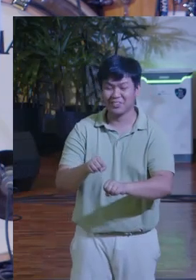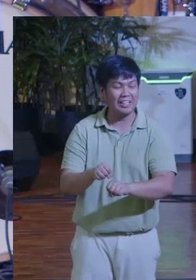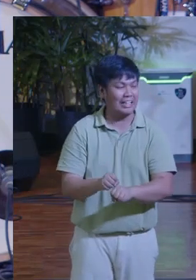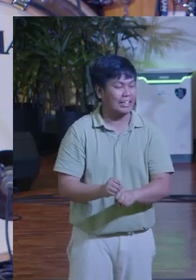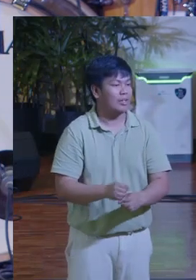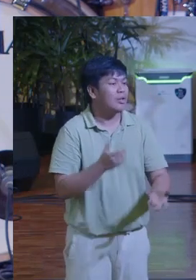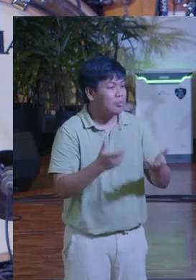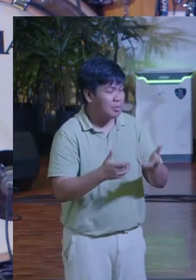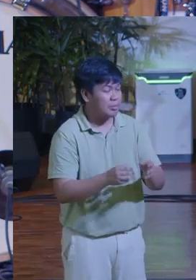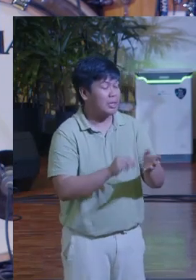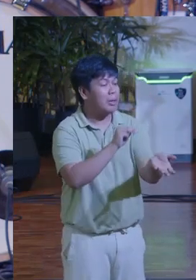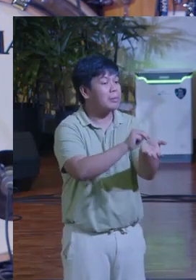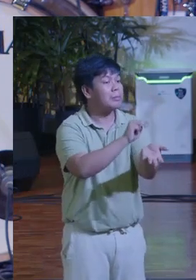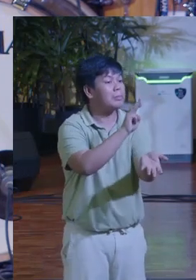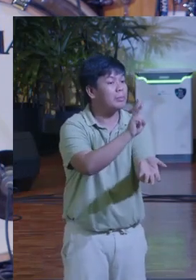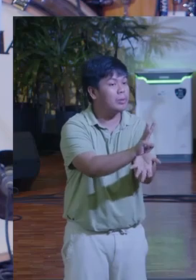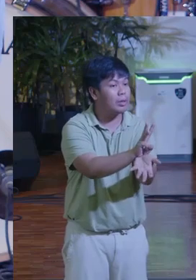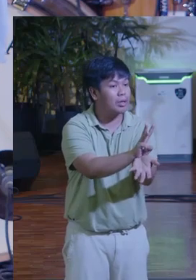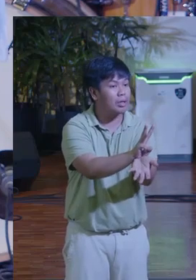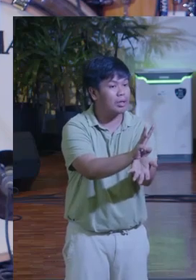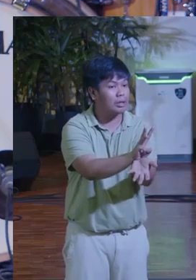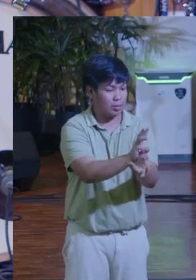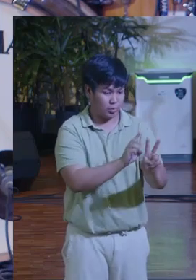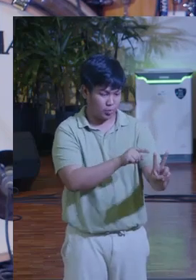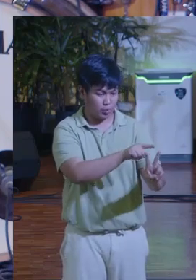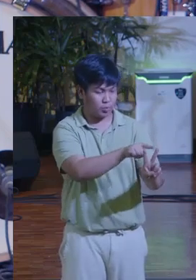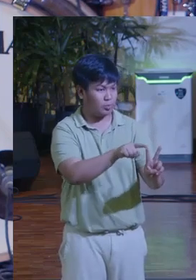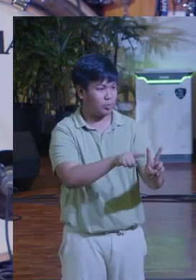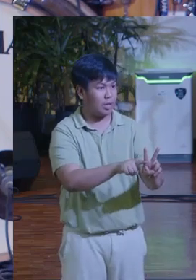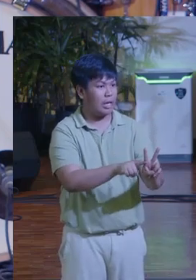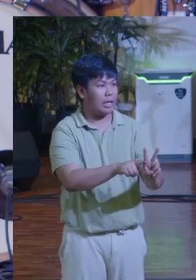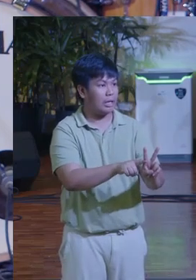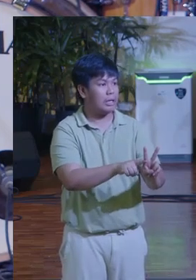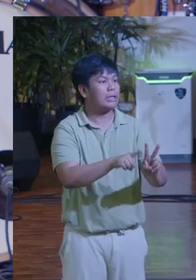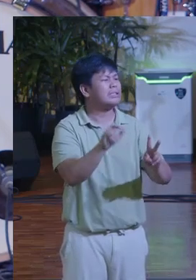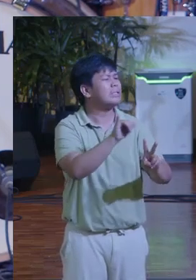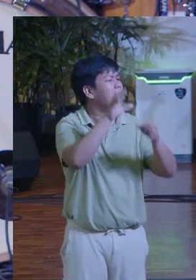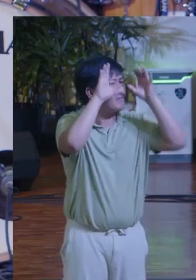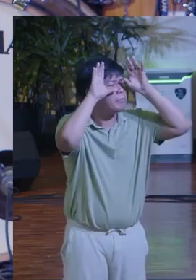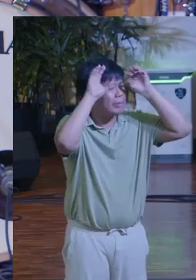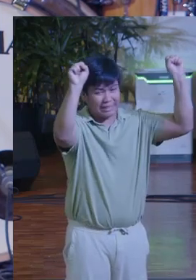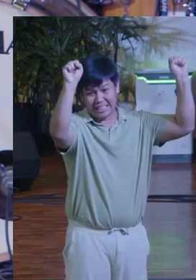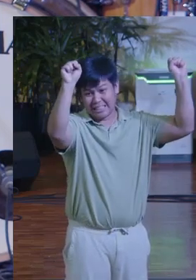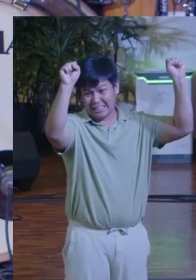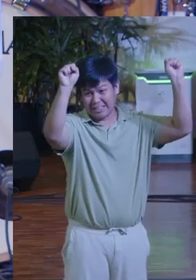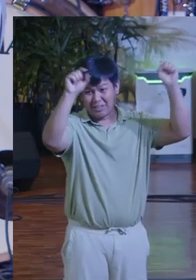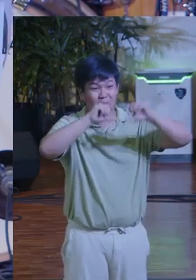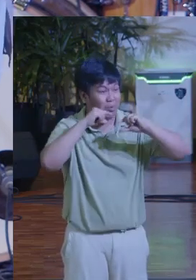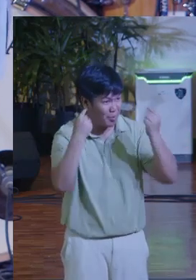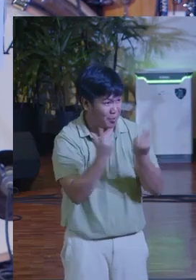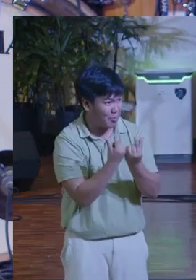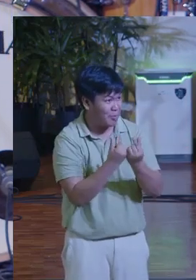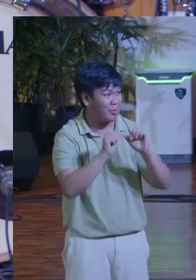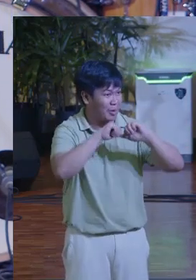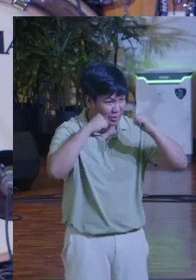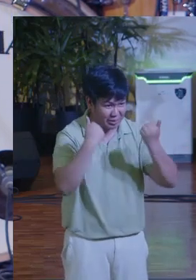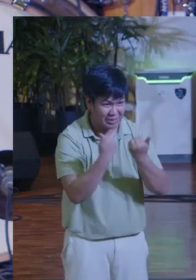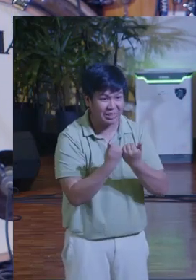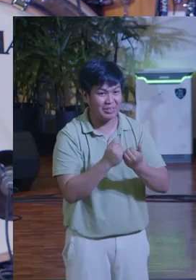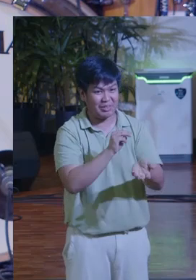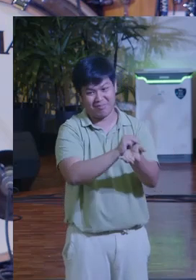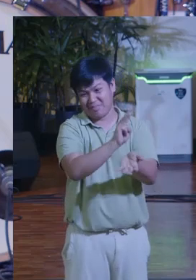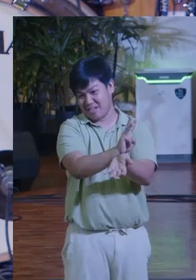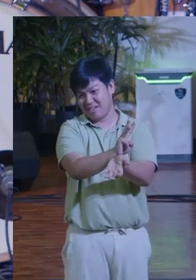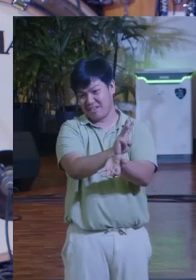So, maaaring itong dalawang ito ay pinuno ng mga midwife. O di kaya, mas